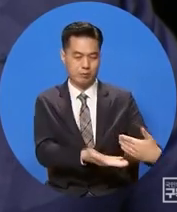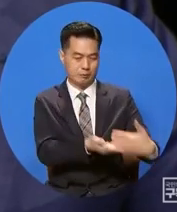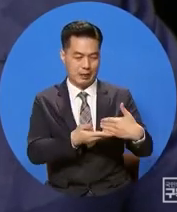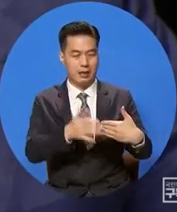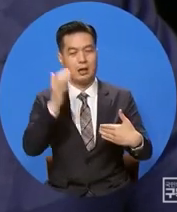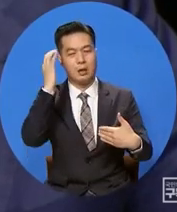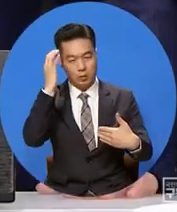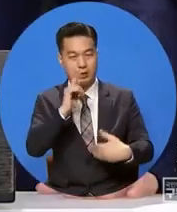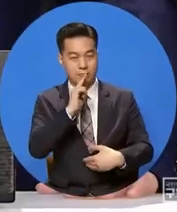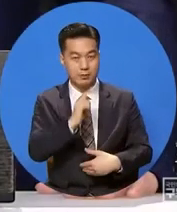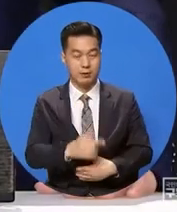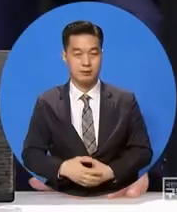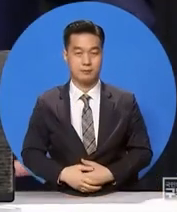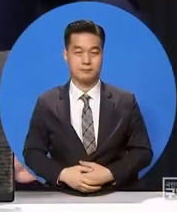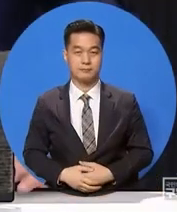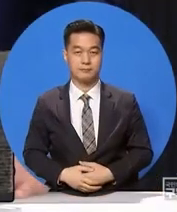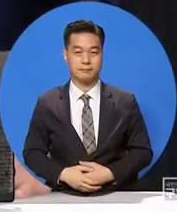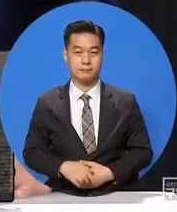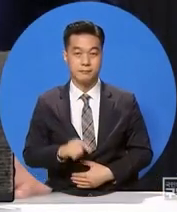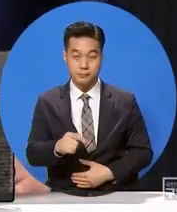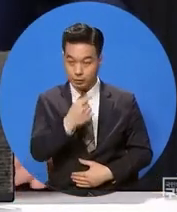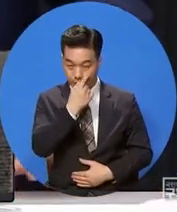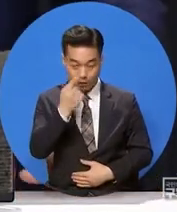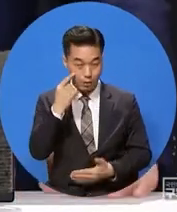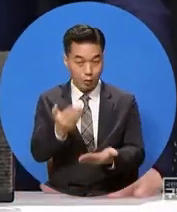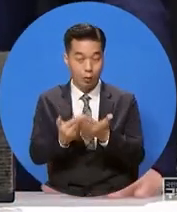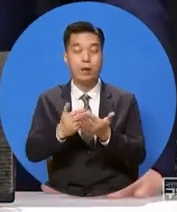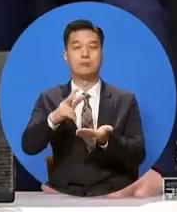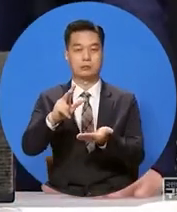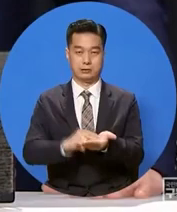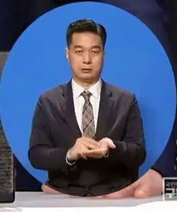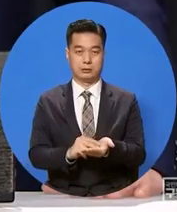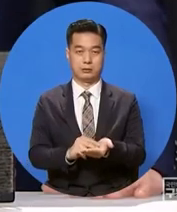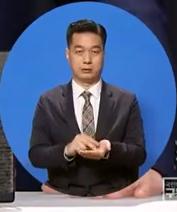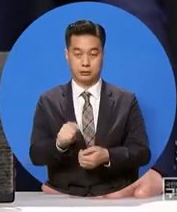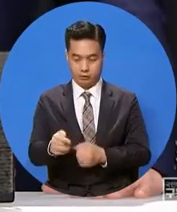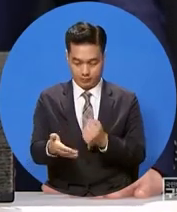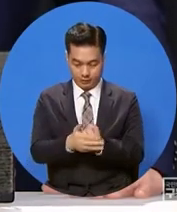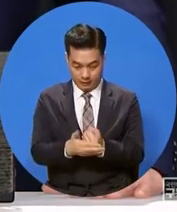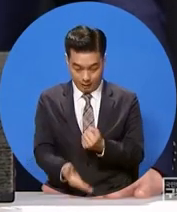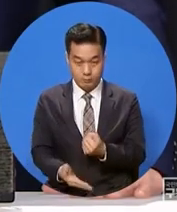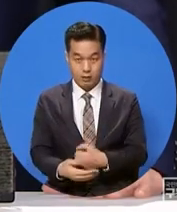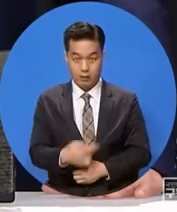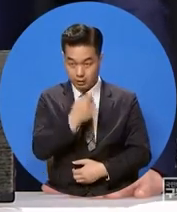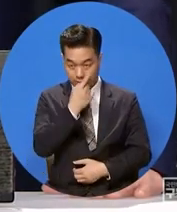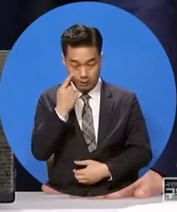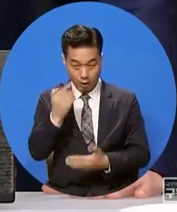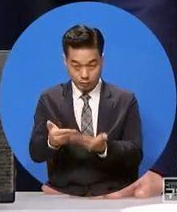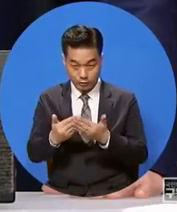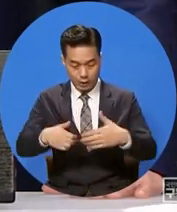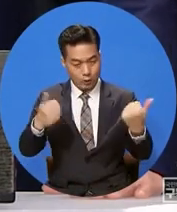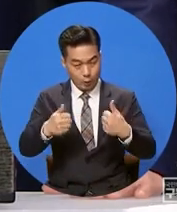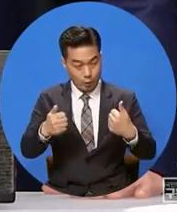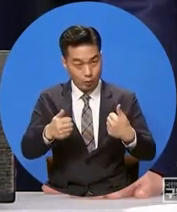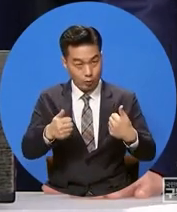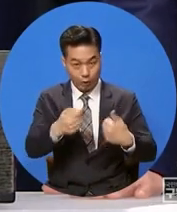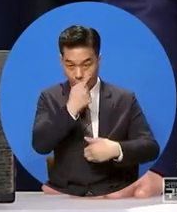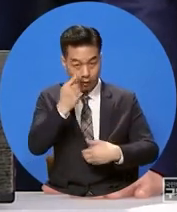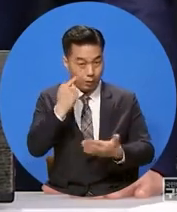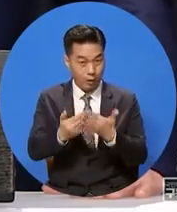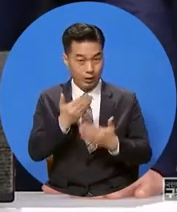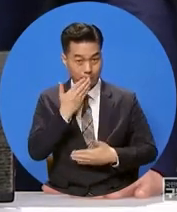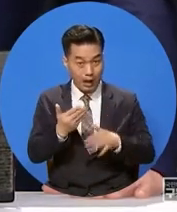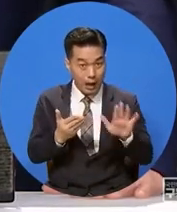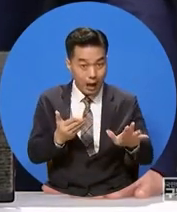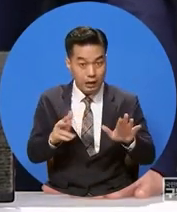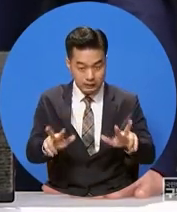안 되죠. 그거는 예. 검증의 네. 문제죠. 그러니까 검증을 그것 때문에 네. 검증을 이렇게 토론으로 검증하실 수 있습니까? 아니,